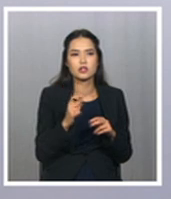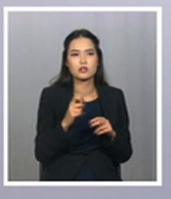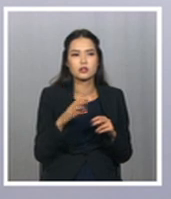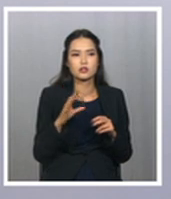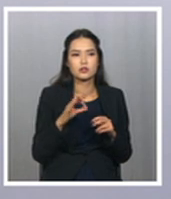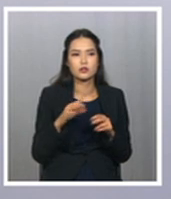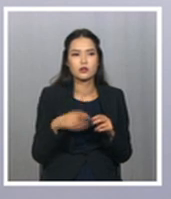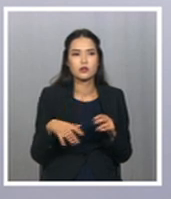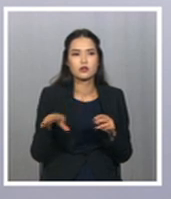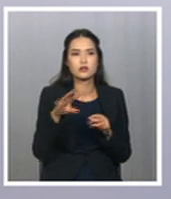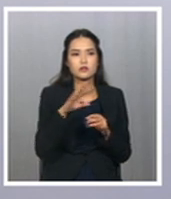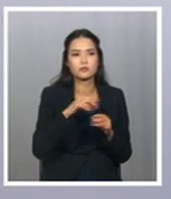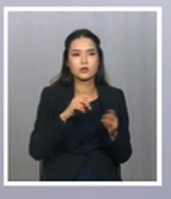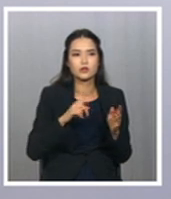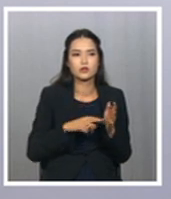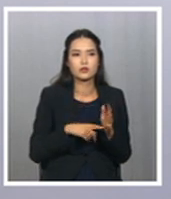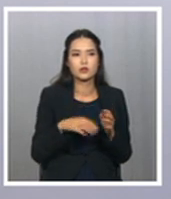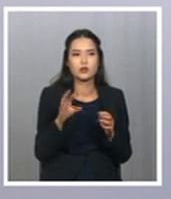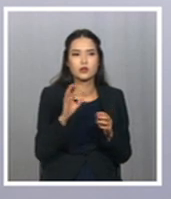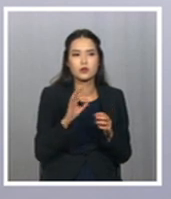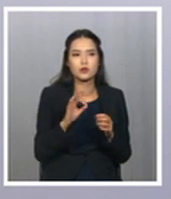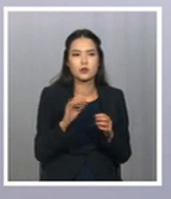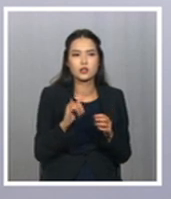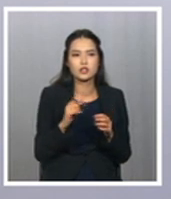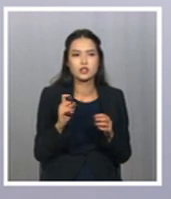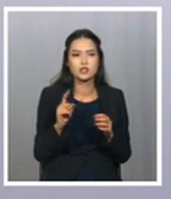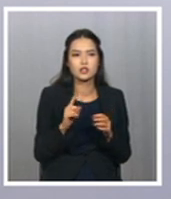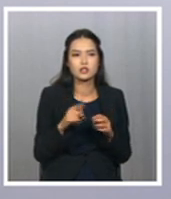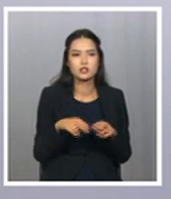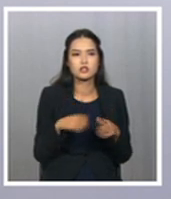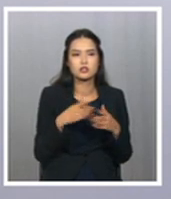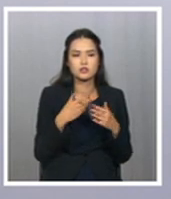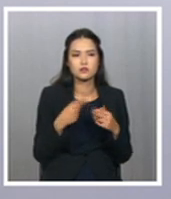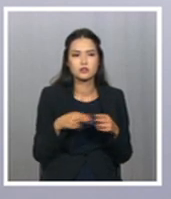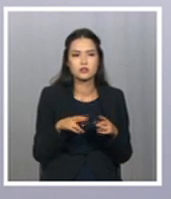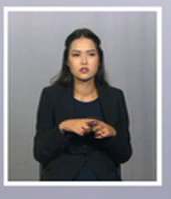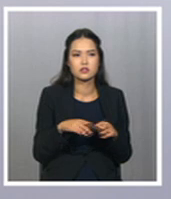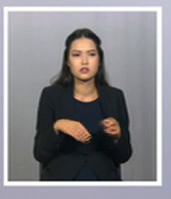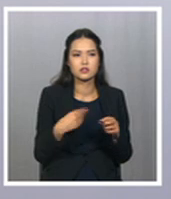нүктелердің жиыны ол OYZ жазықтығын береді.